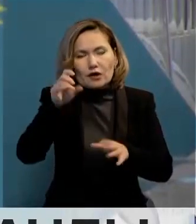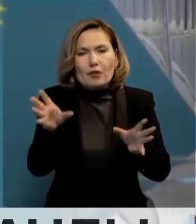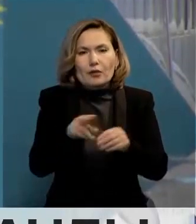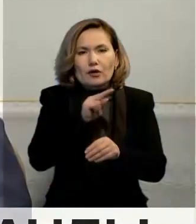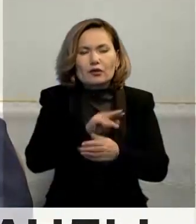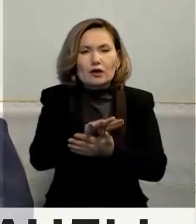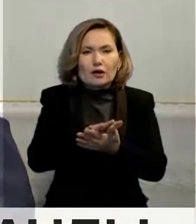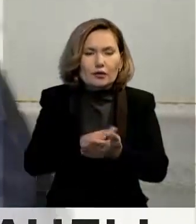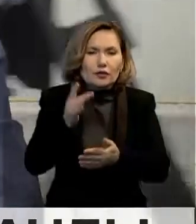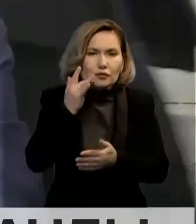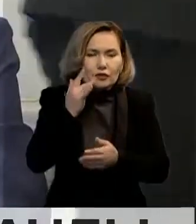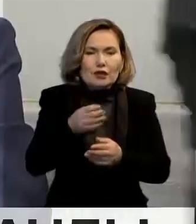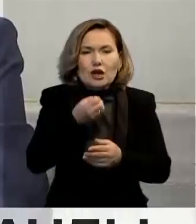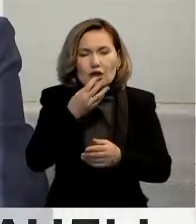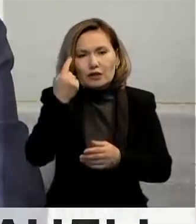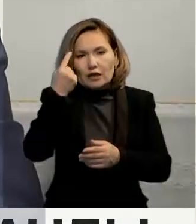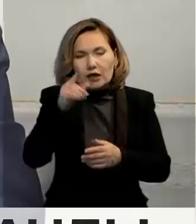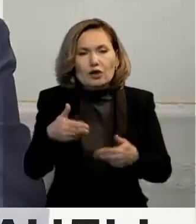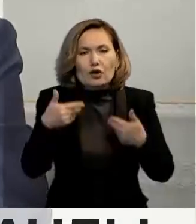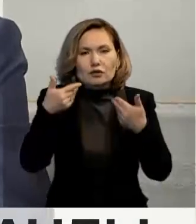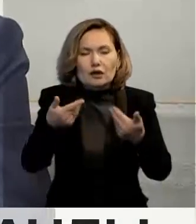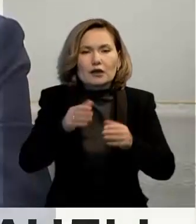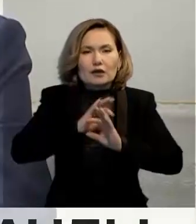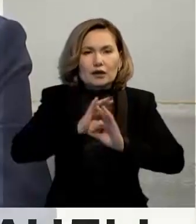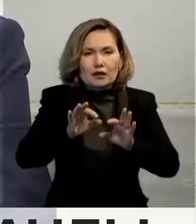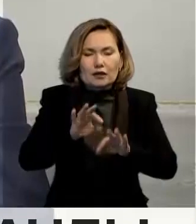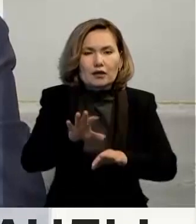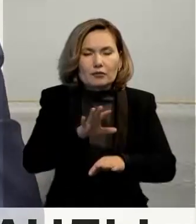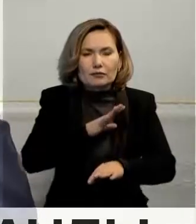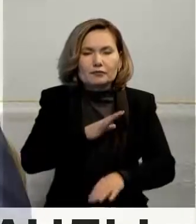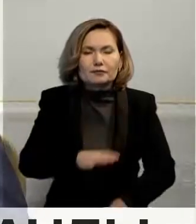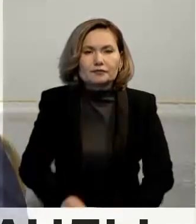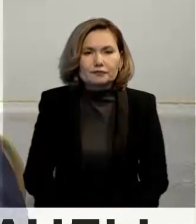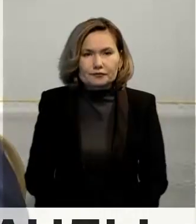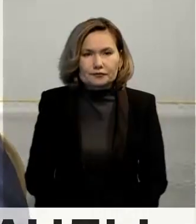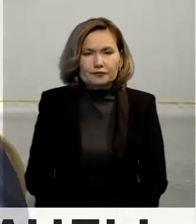бірлескен жұмысқа қатысты тың идеялар мен ұсыныстарын ортаға салады деп үміттенеміз.